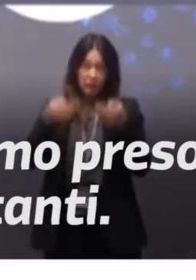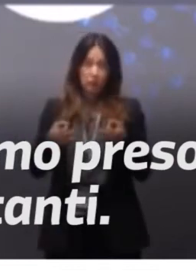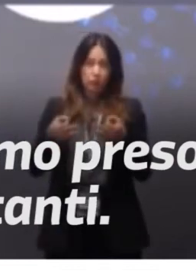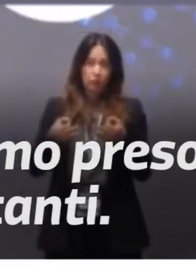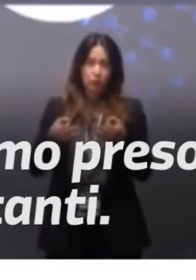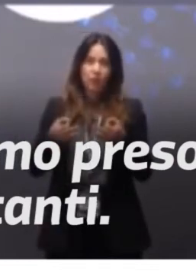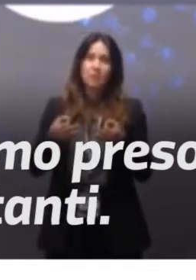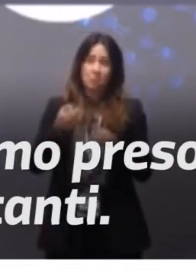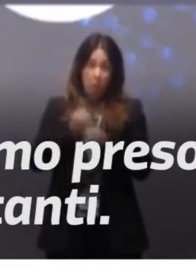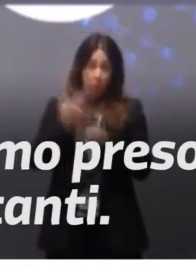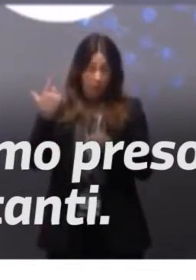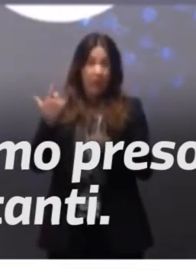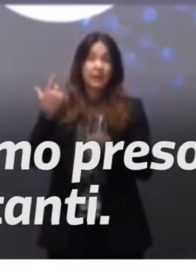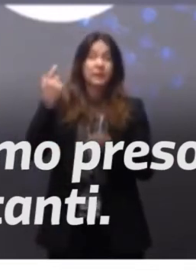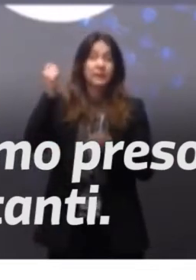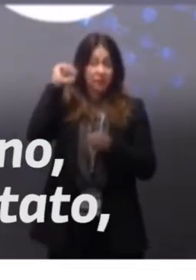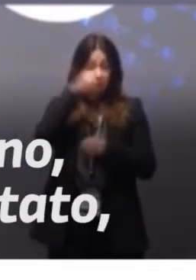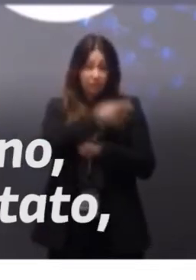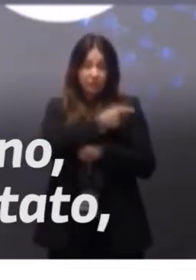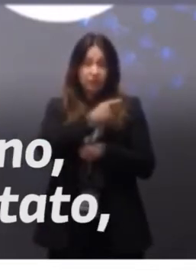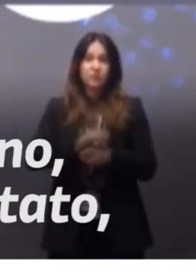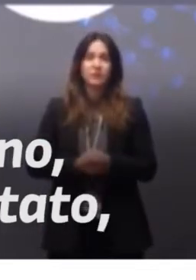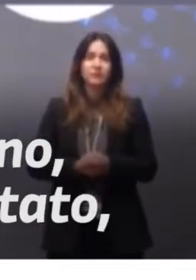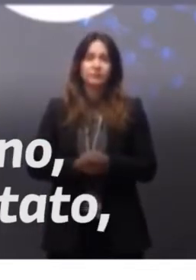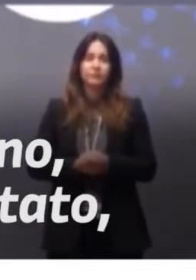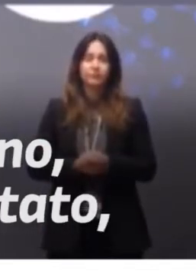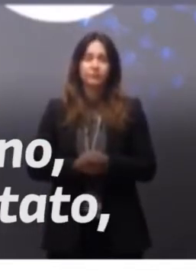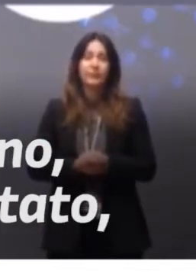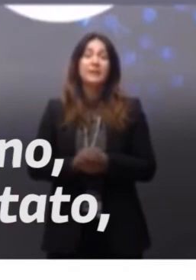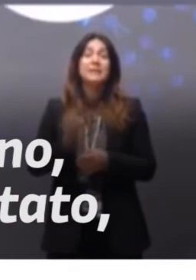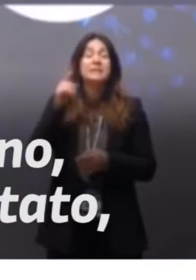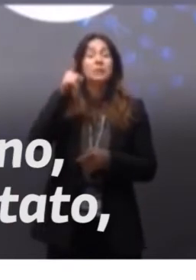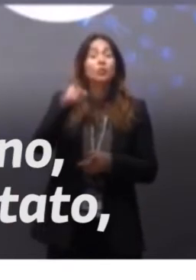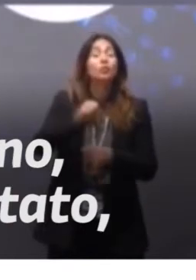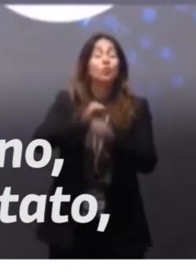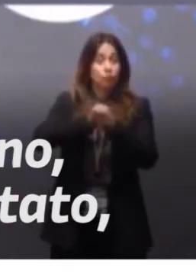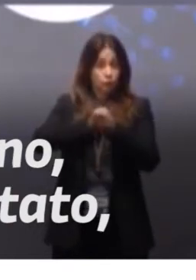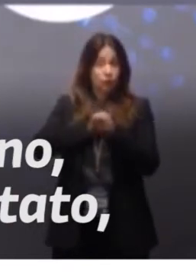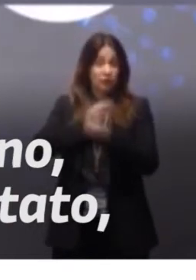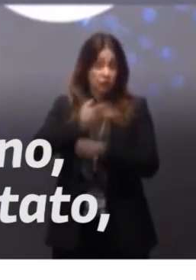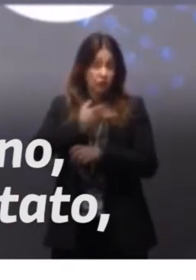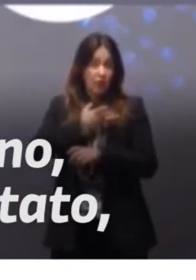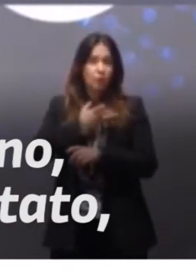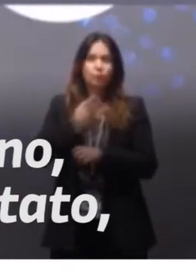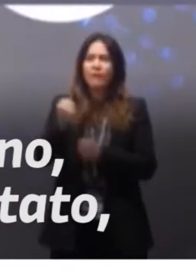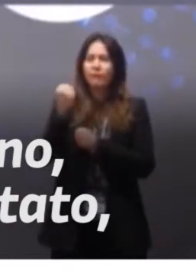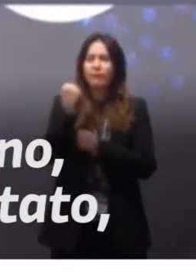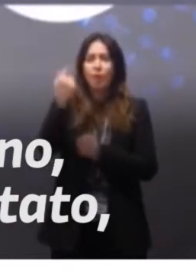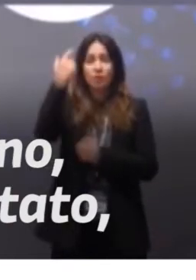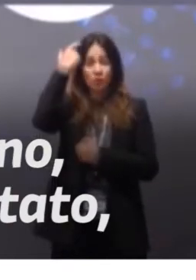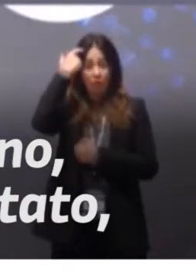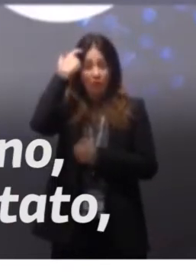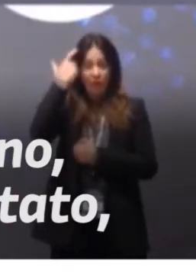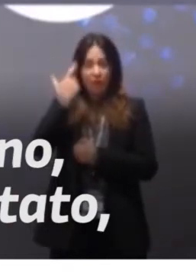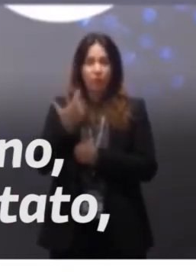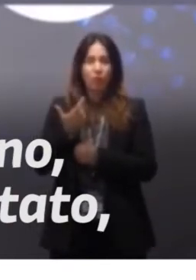importanti e se tu sei credibile sei una forza di governo oltre ad andare lì con